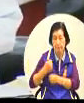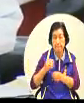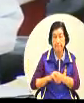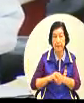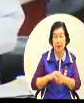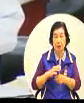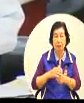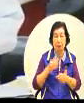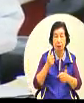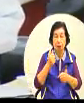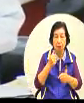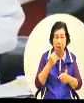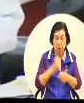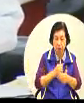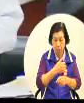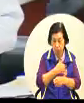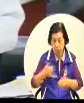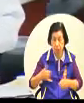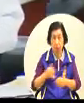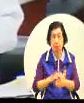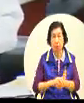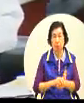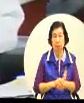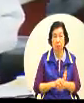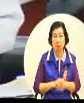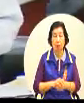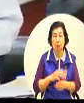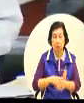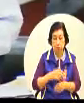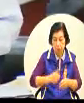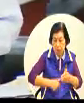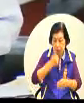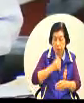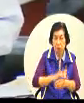这个是戒严时期的产物。